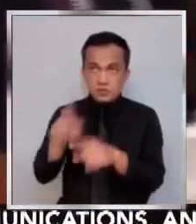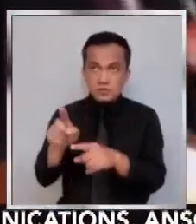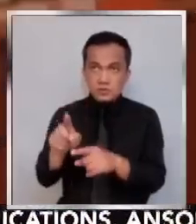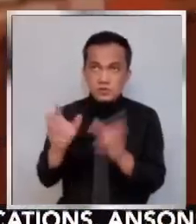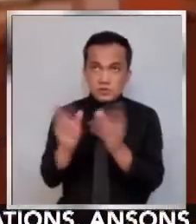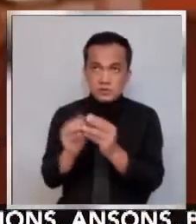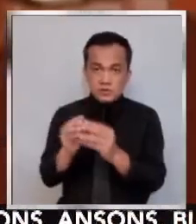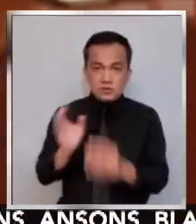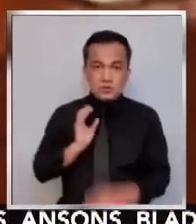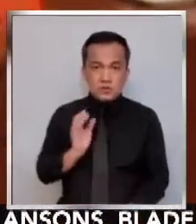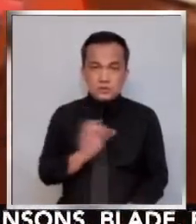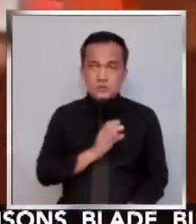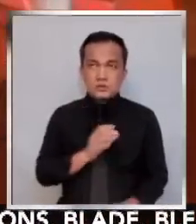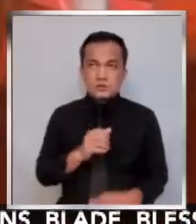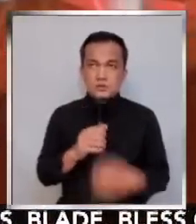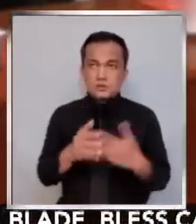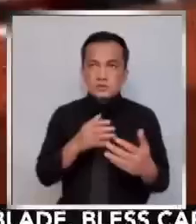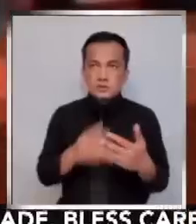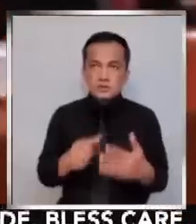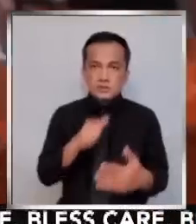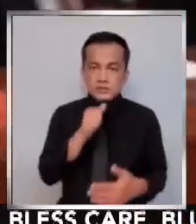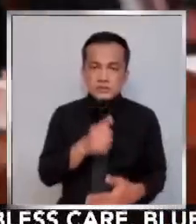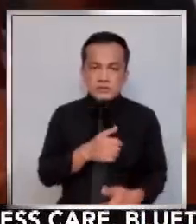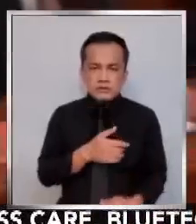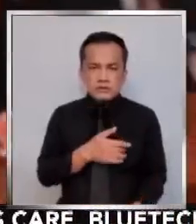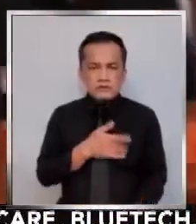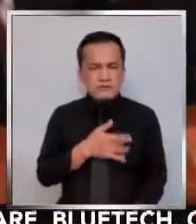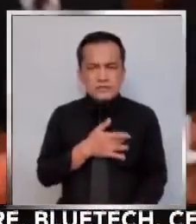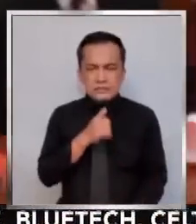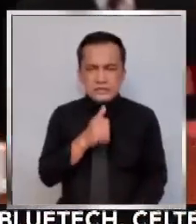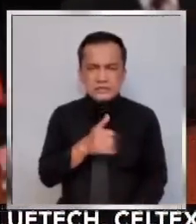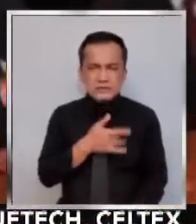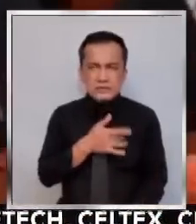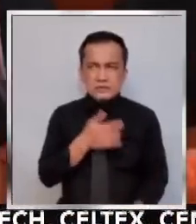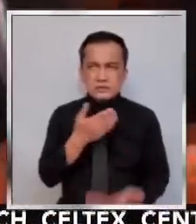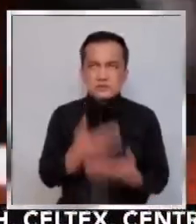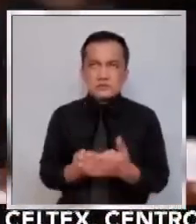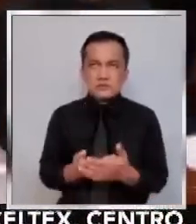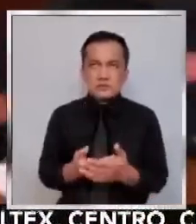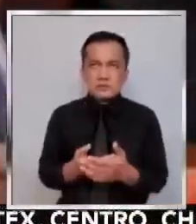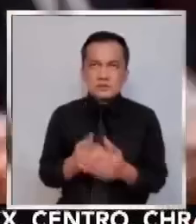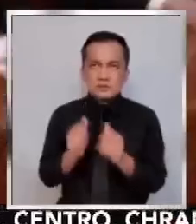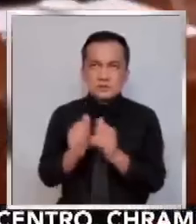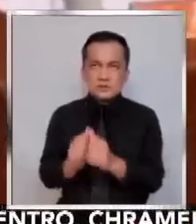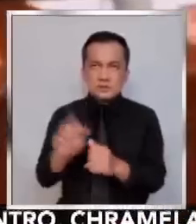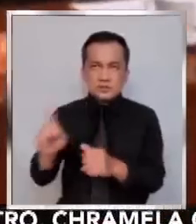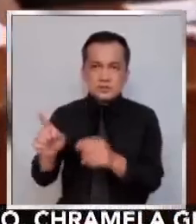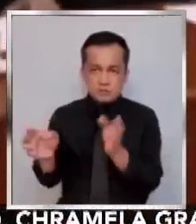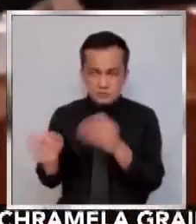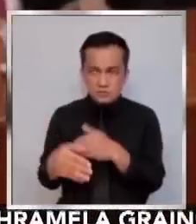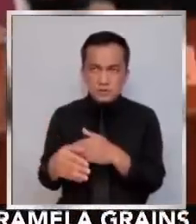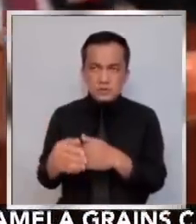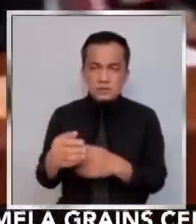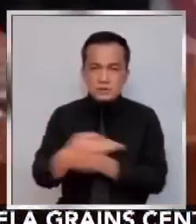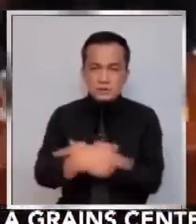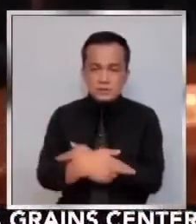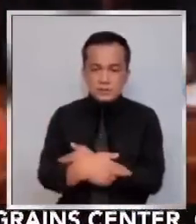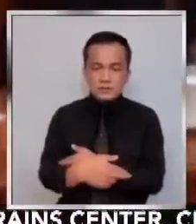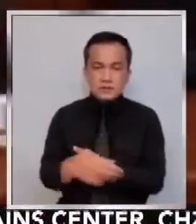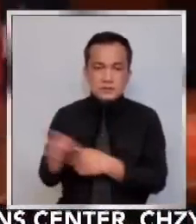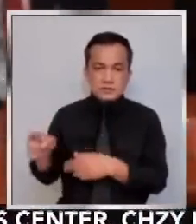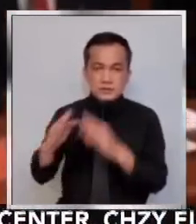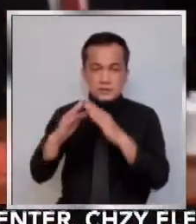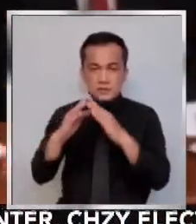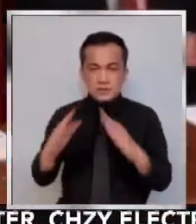na hindi maayos ang pakiramdam niya. Sinamahan lang daw siya sa isang kwarto para makapagpahinga. Nasa maayos araw